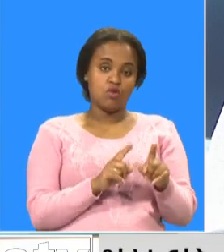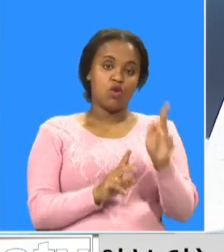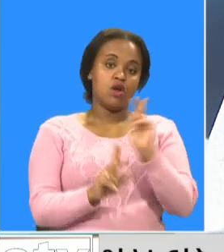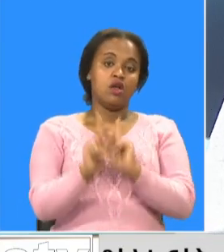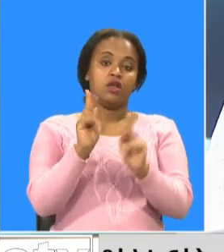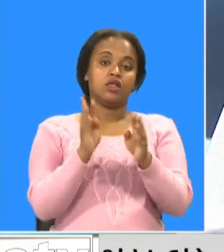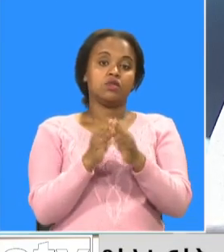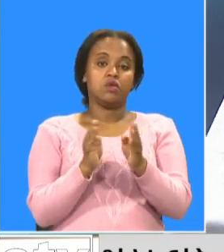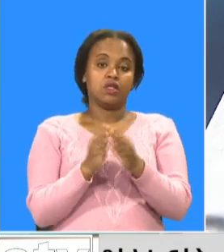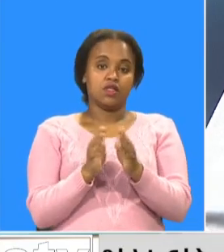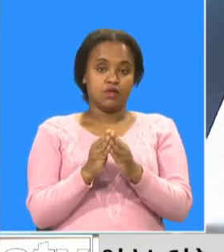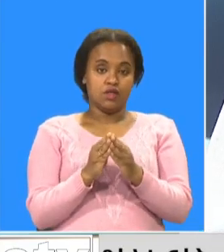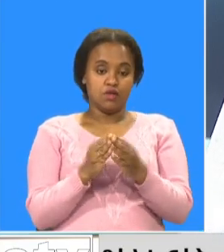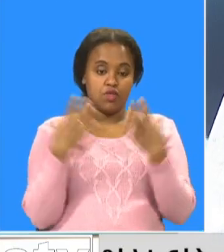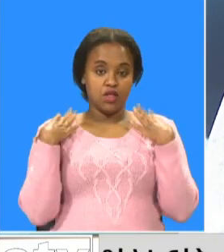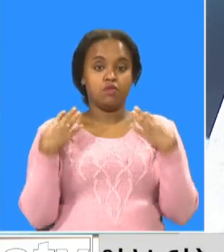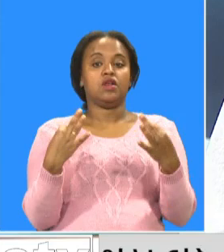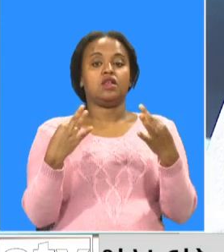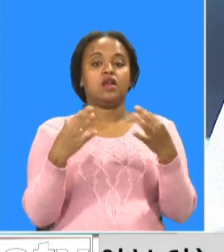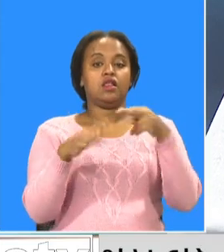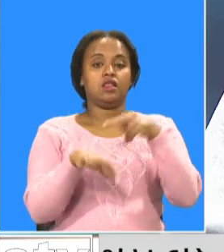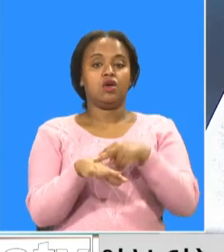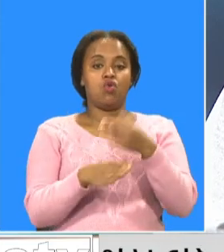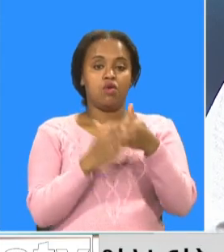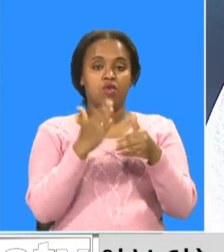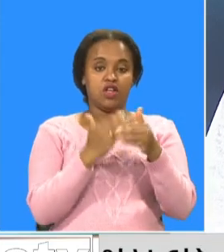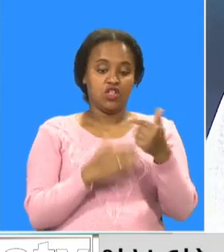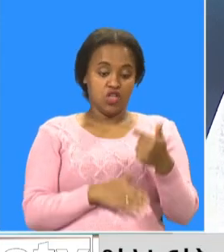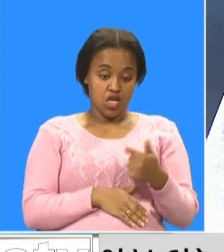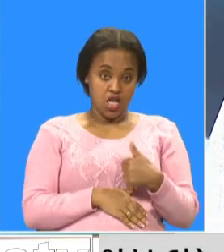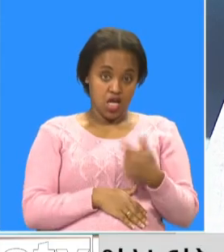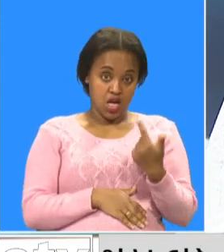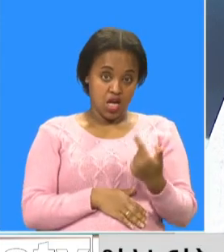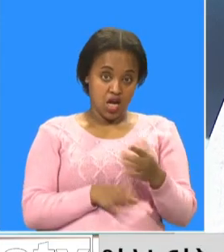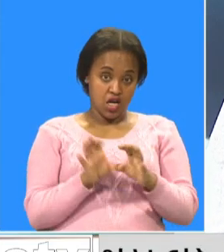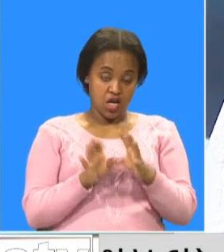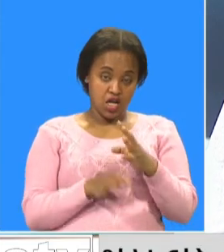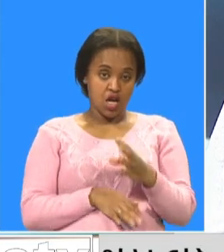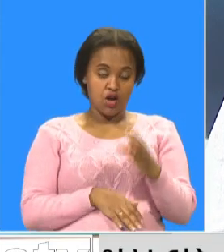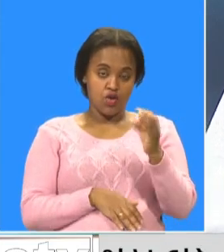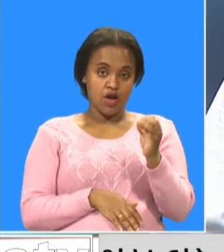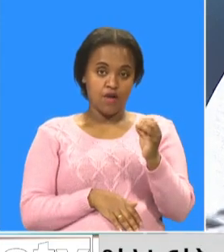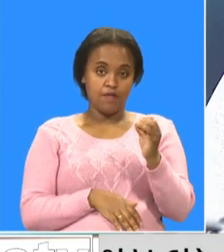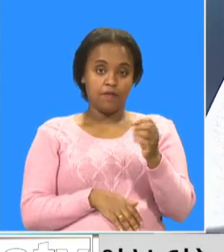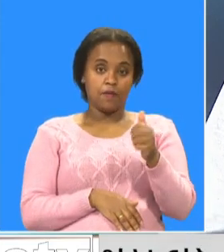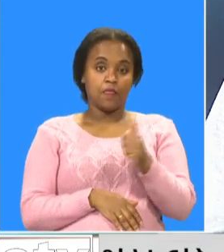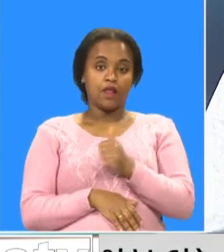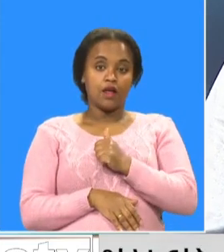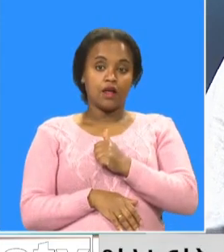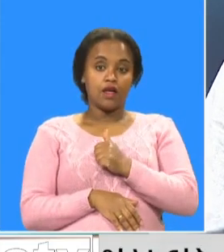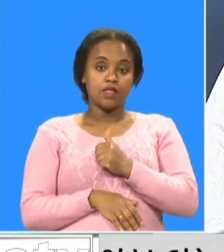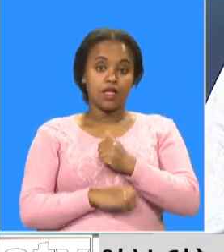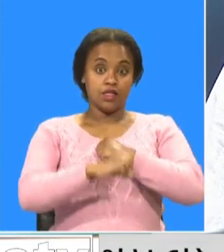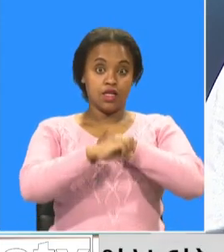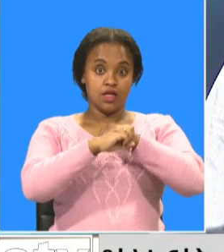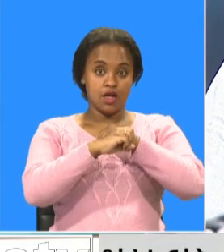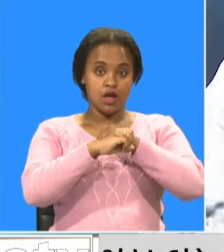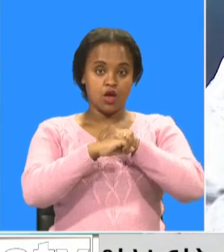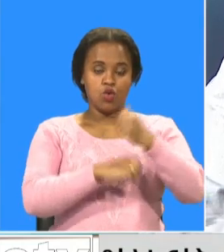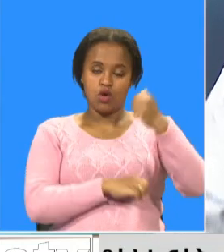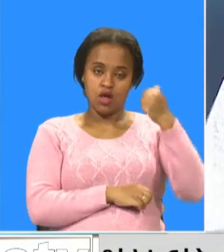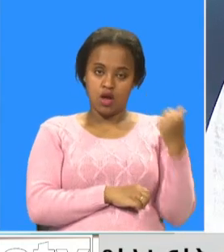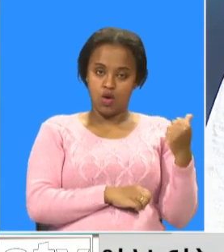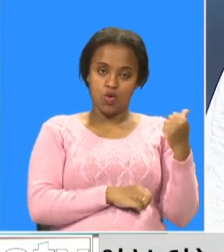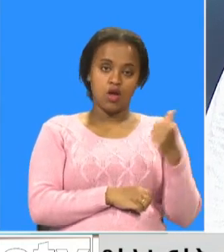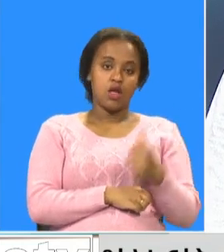ህዝብ ተሰባሰበበት በጤና ተቋማት ደረጃ ይሄንን አርግ ያለውና ራስን ስለተከላከልኩ